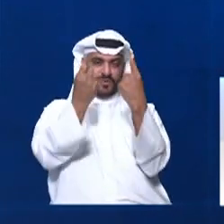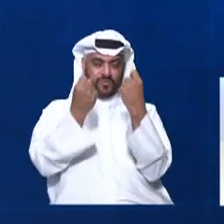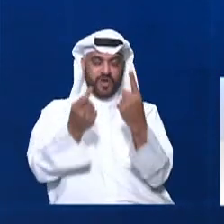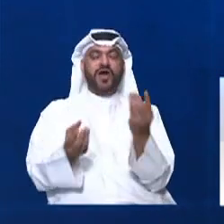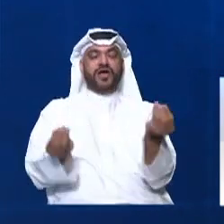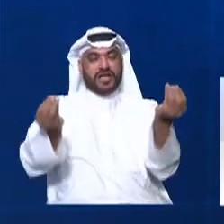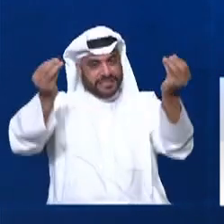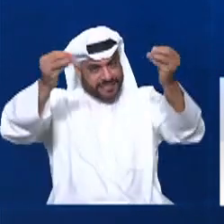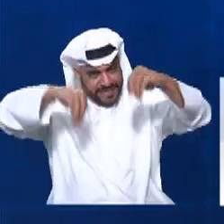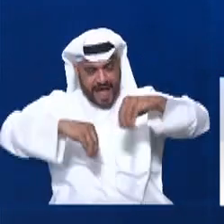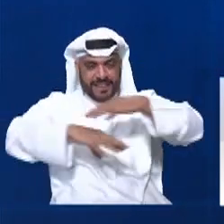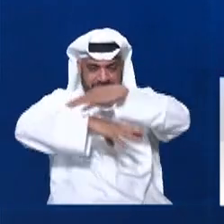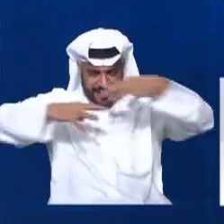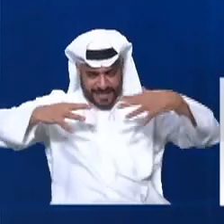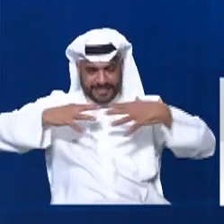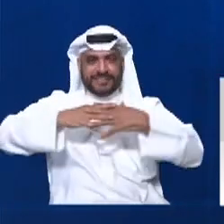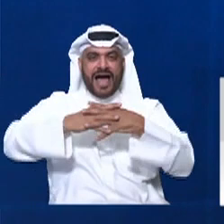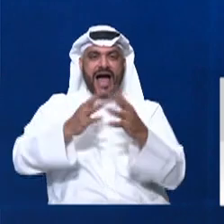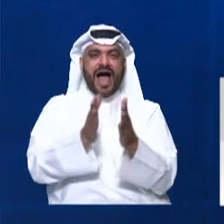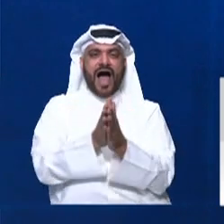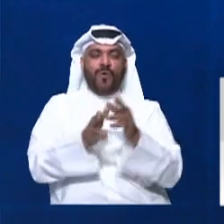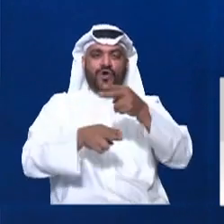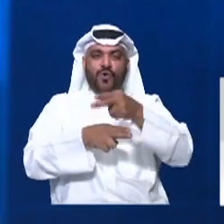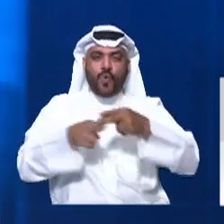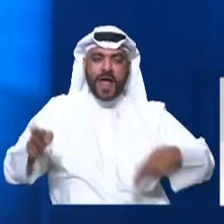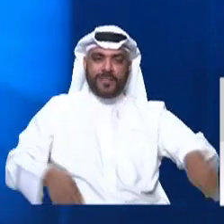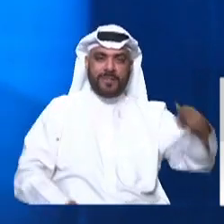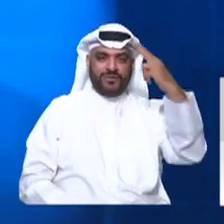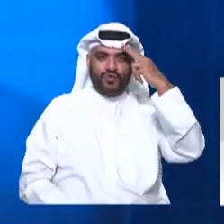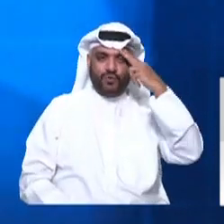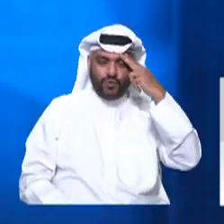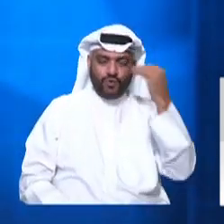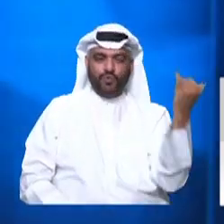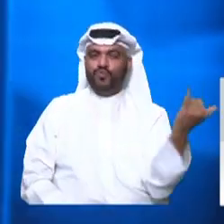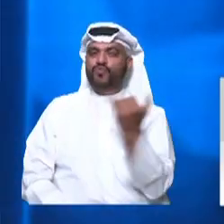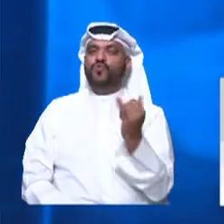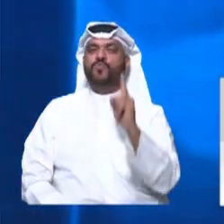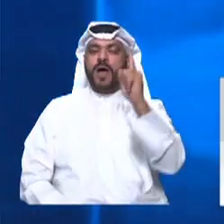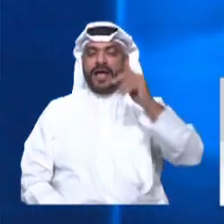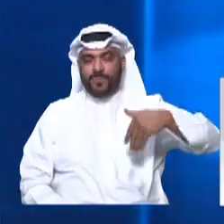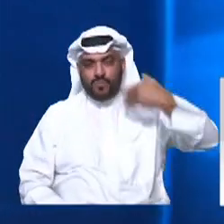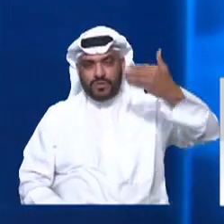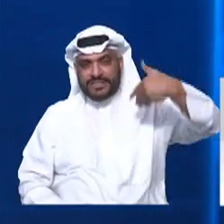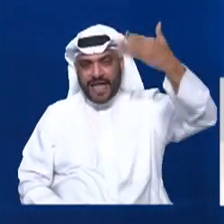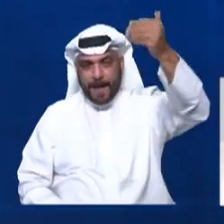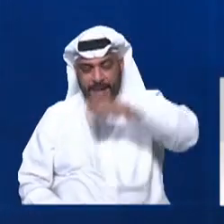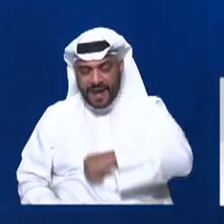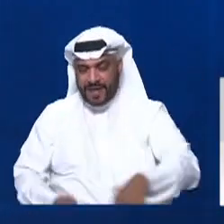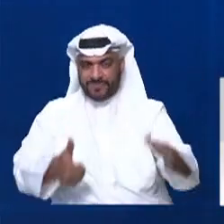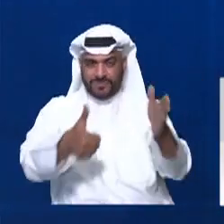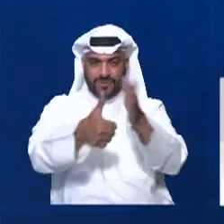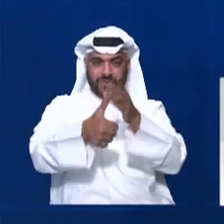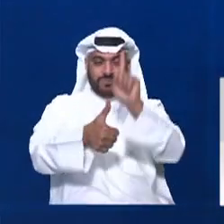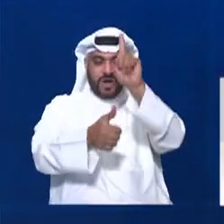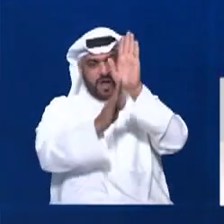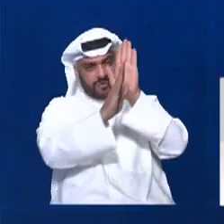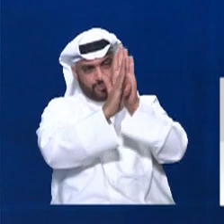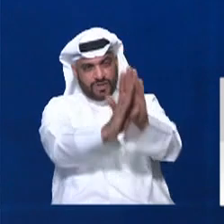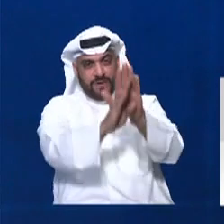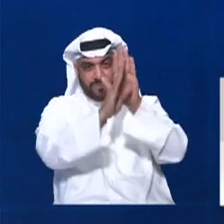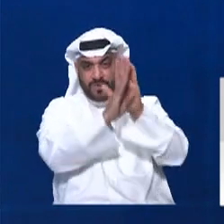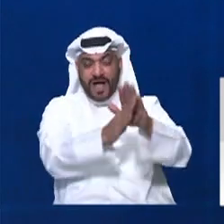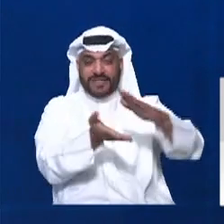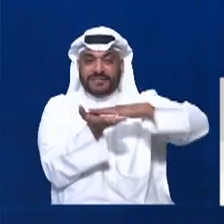تعزيز التعاون الدولي متعدد الأطراف في إطار الاستحقاقات الدولية المقبلة، وفي مقدمتها دعم استضافة